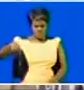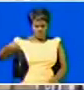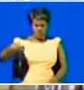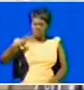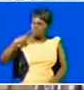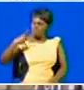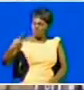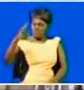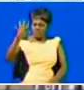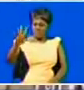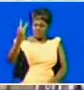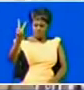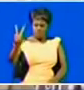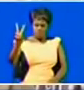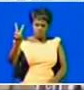hapa 252,